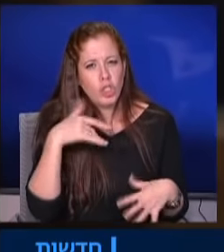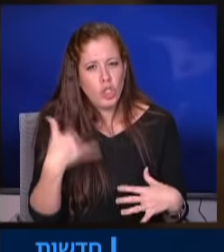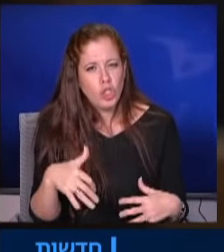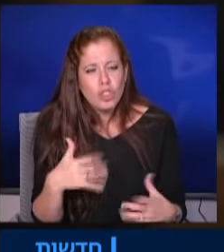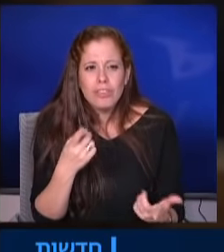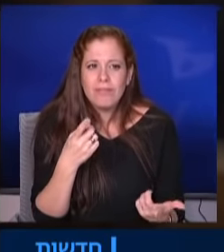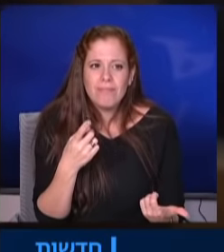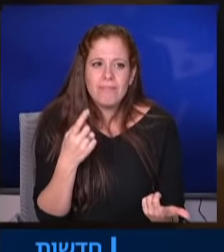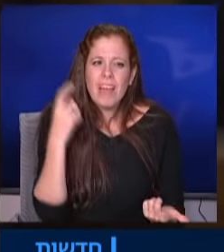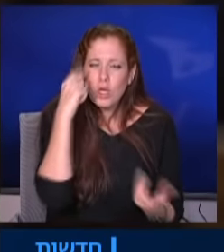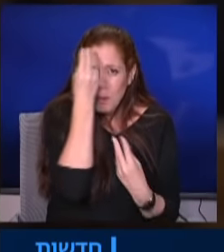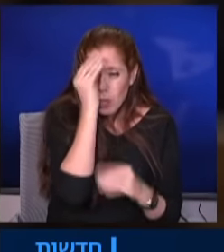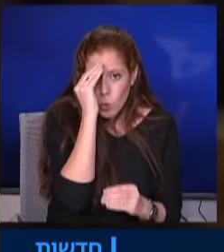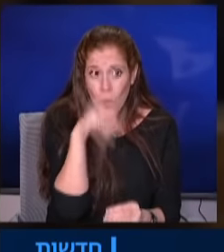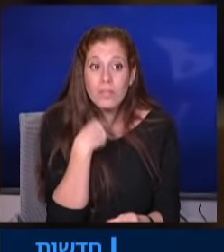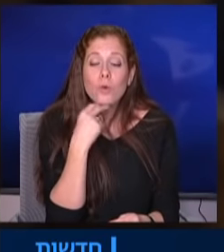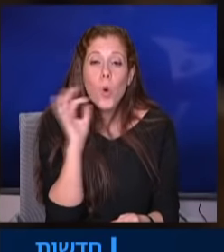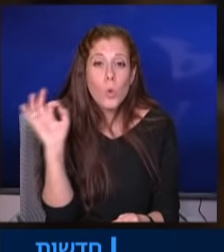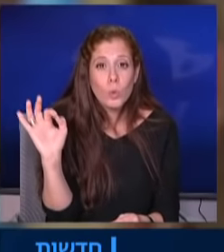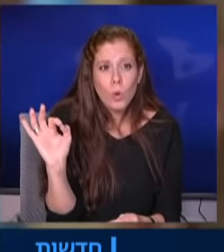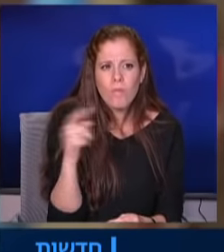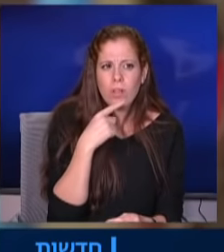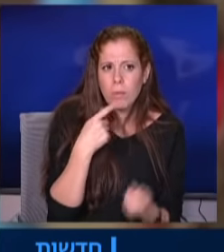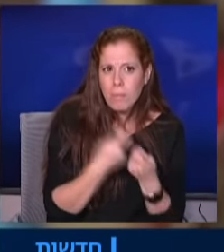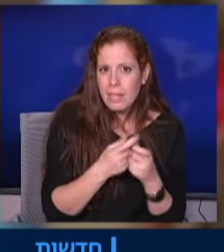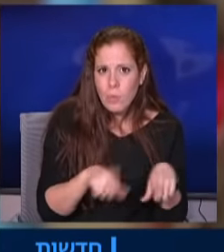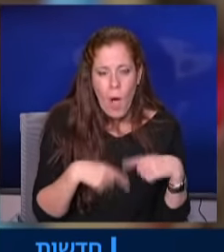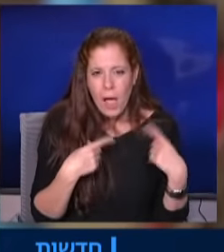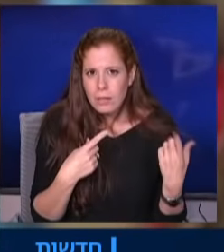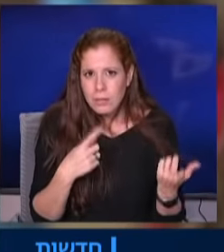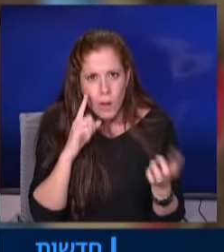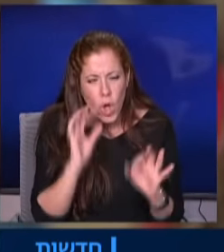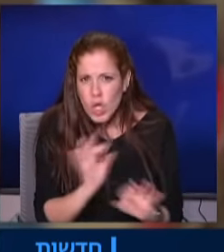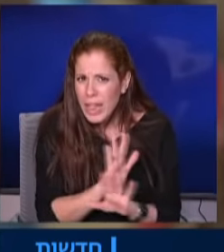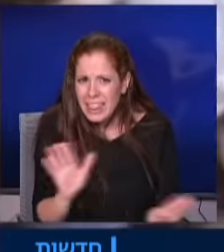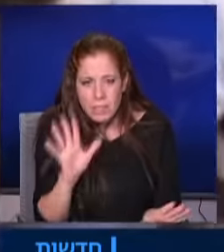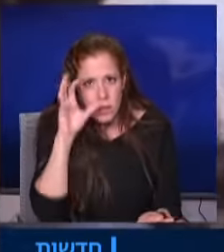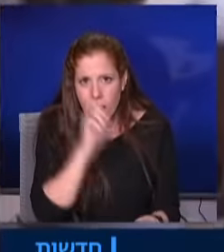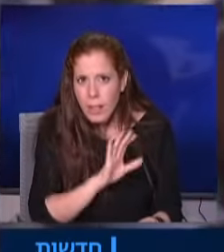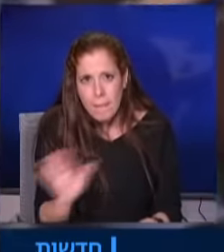שומע את ההודעות קוליות שלו, גיל, אני אומרת, מבחינתי הוא עוד חי, זה לא הגיוני, זה לא נתפס בכלל.